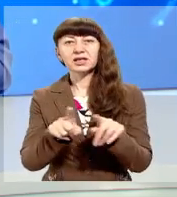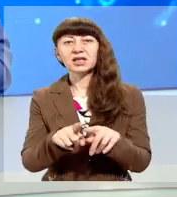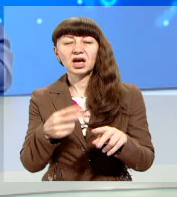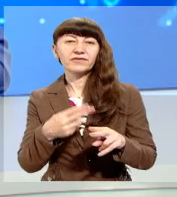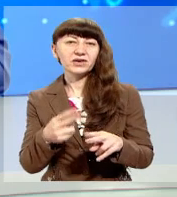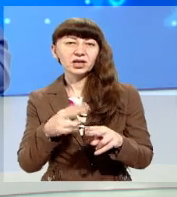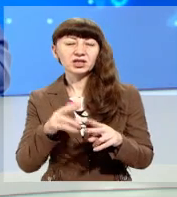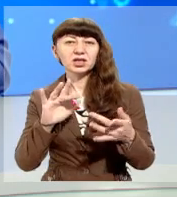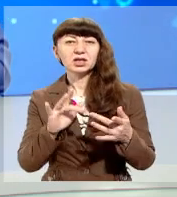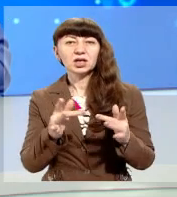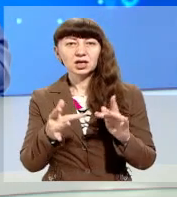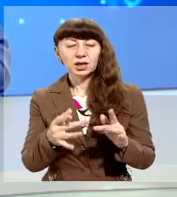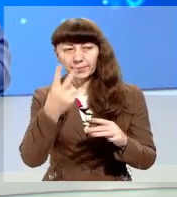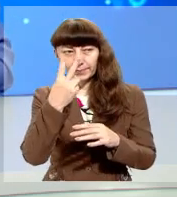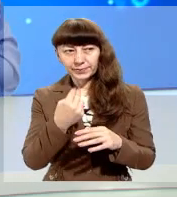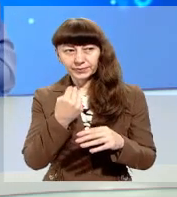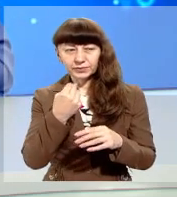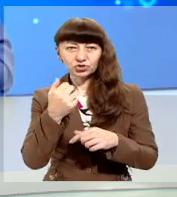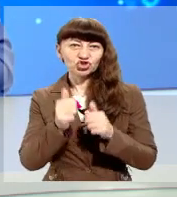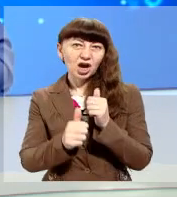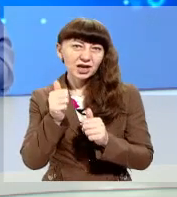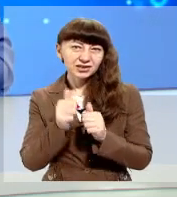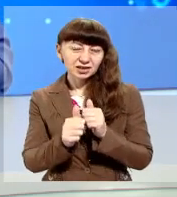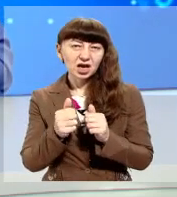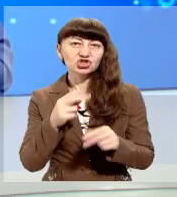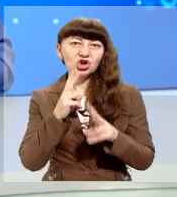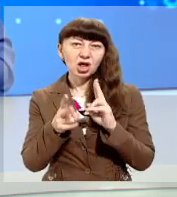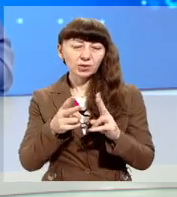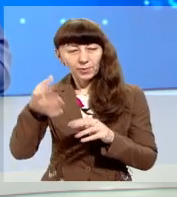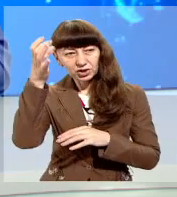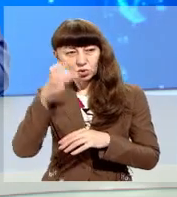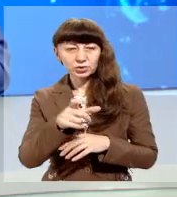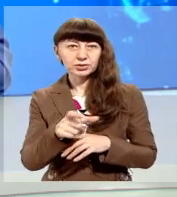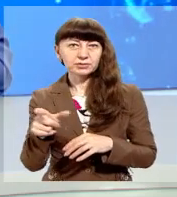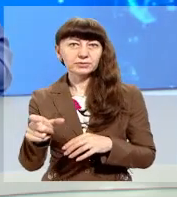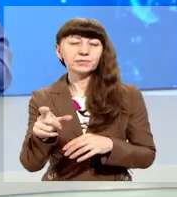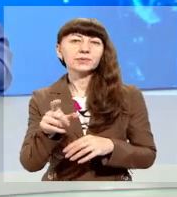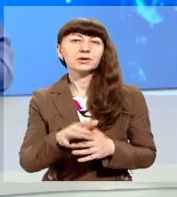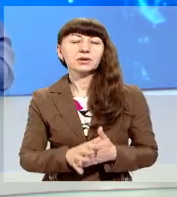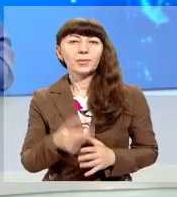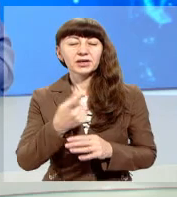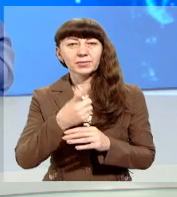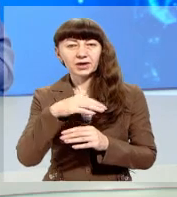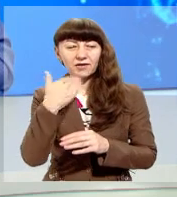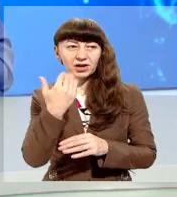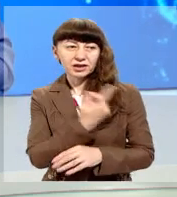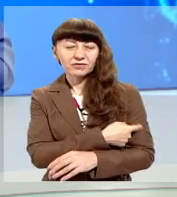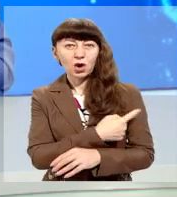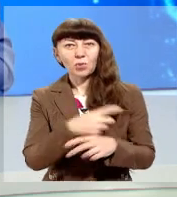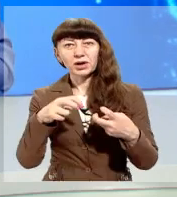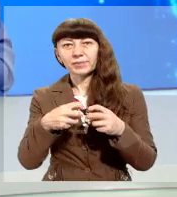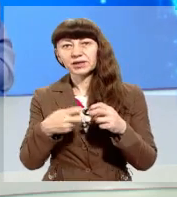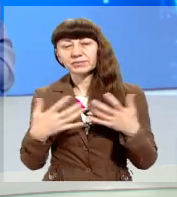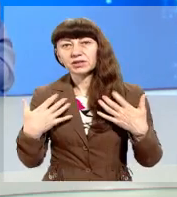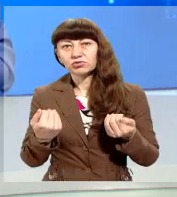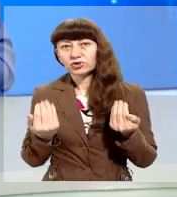влияние социальных сетей становятся причинами частых обращений подростков к психологам. Об этом заявляют врачи, говоря о проблемах здоровья